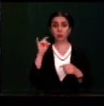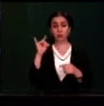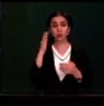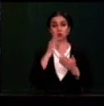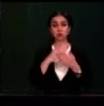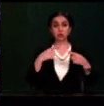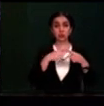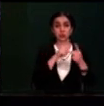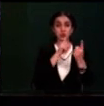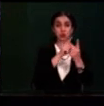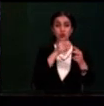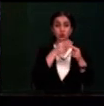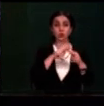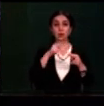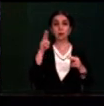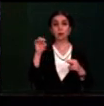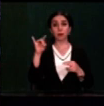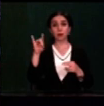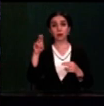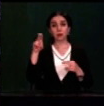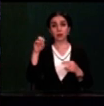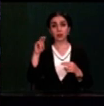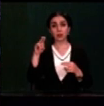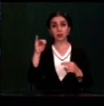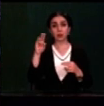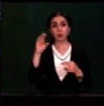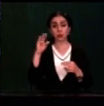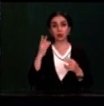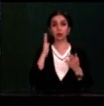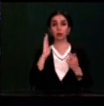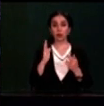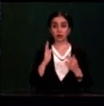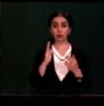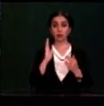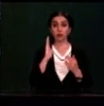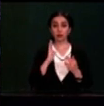kesishuvchi to'g'ri chiziqlarga tushirilgan perpendikulyar tekislikka ham perpendikulyar bo'lar edi.